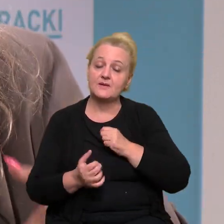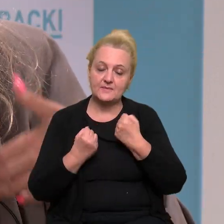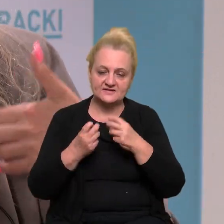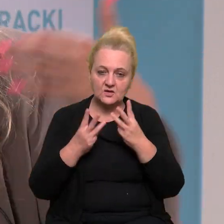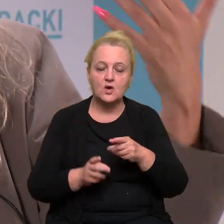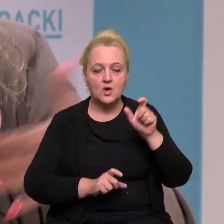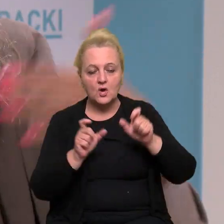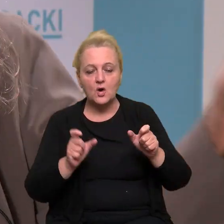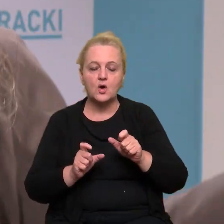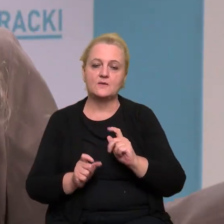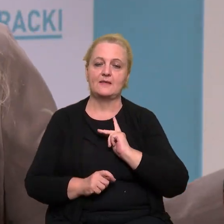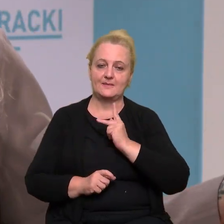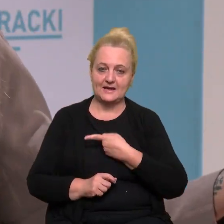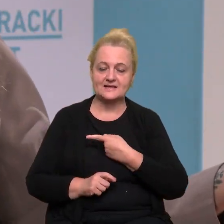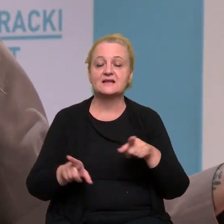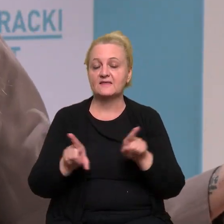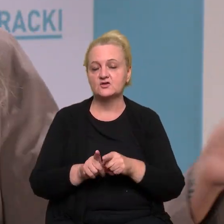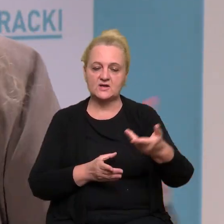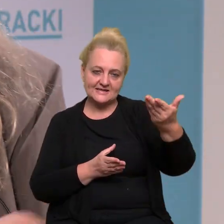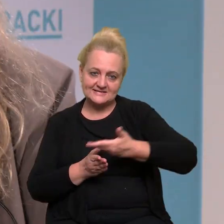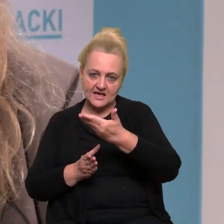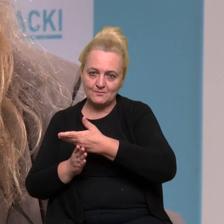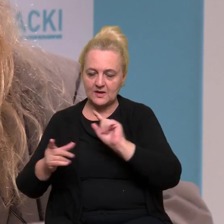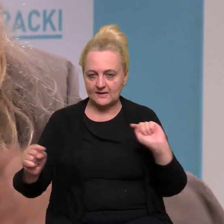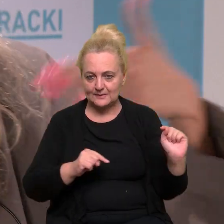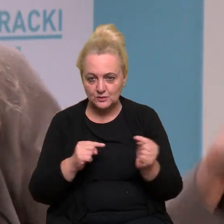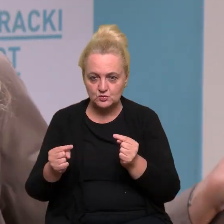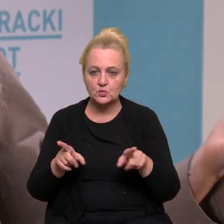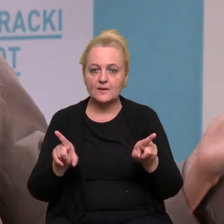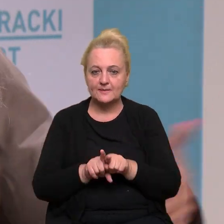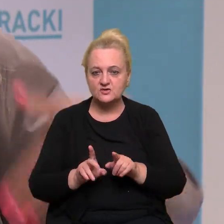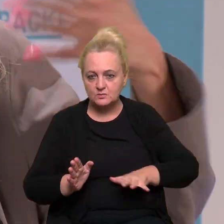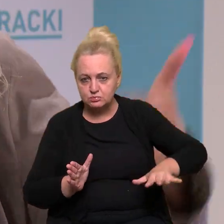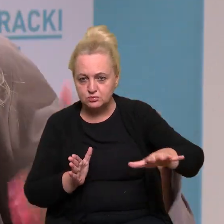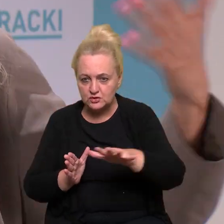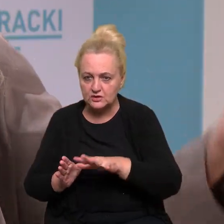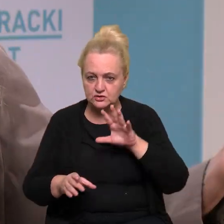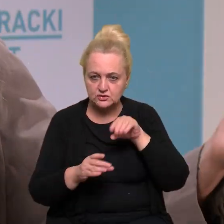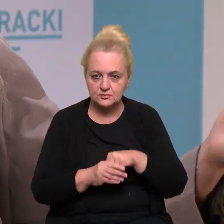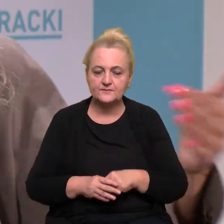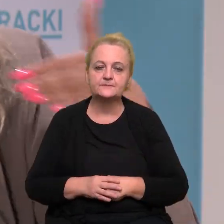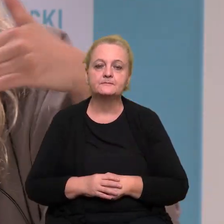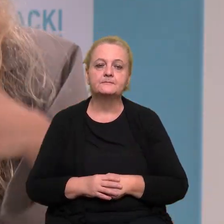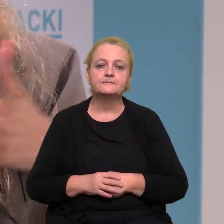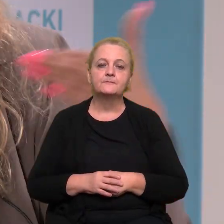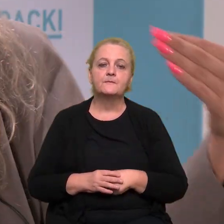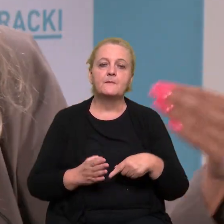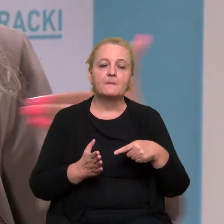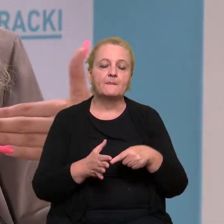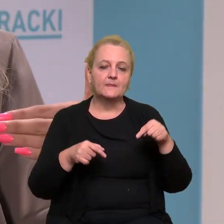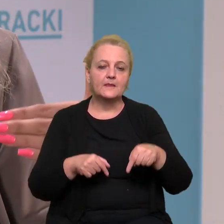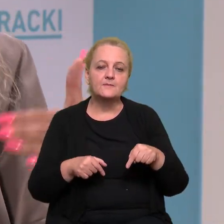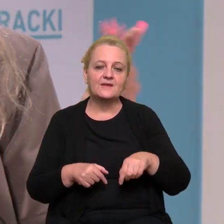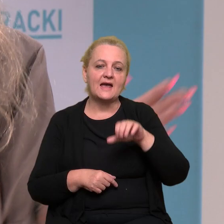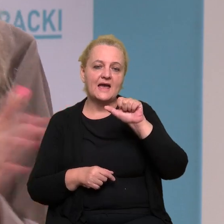żeby osoby trans były zapraszane do dyskusji i do naszej przestrzeni. I tutaj